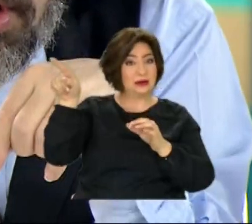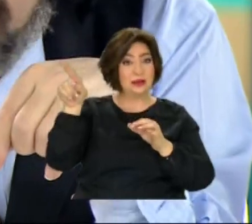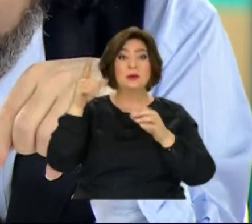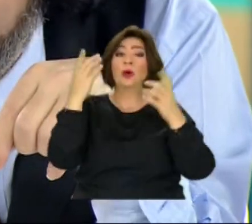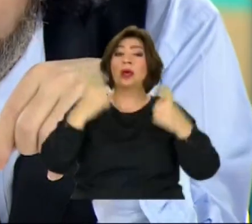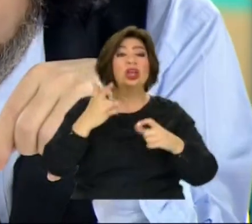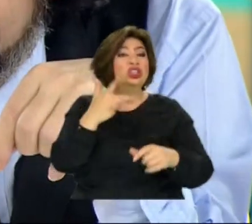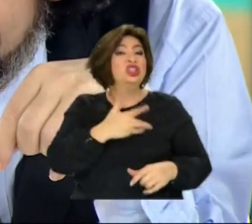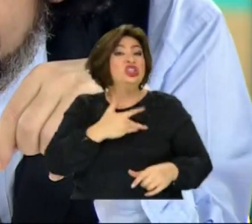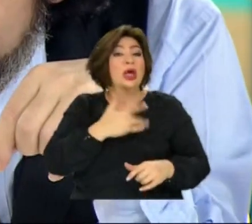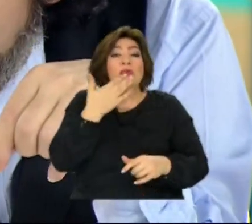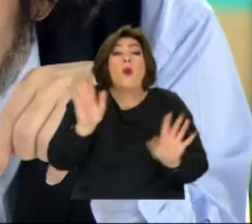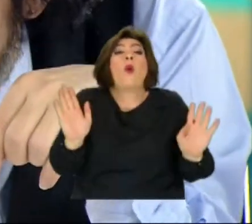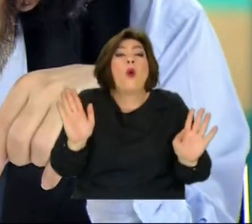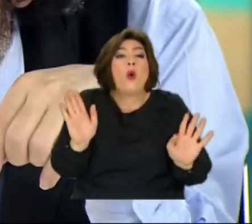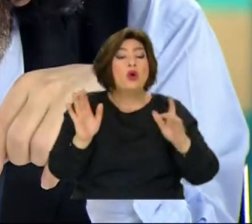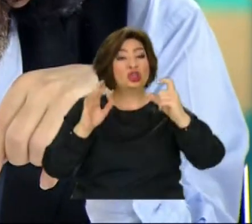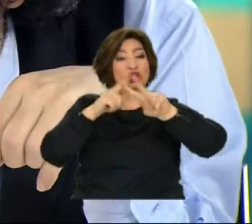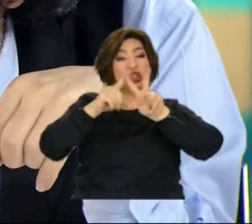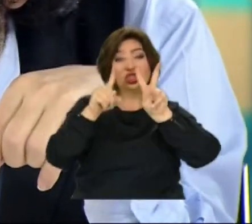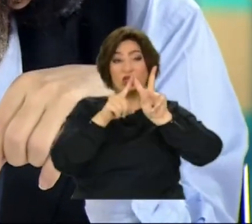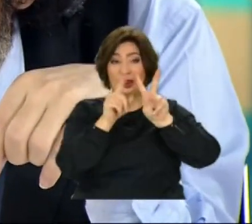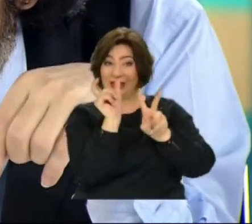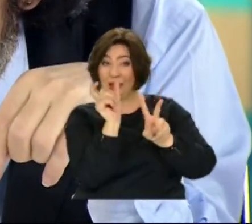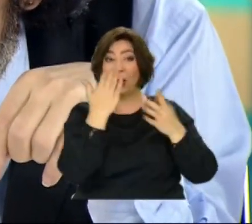yok. Yani Kur'an'daki